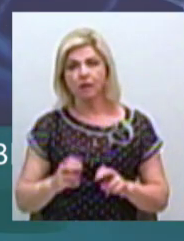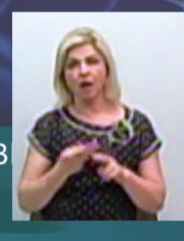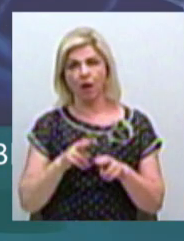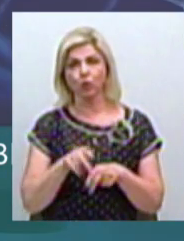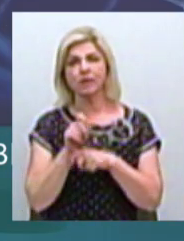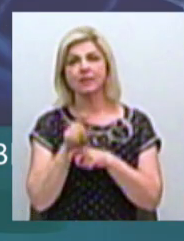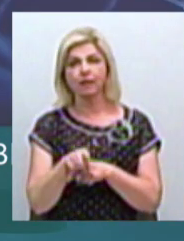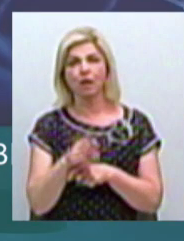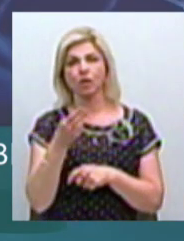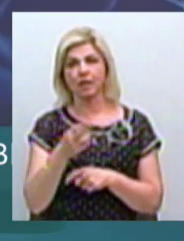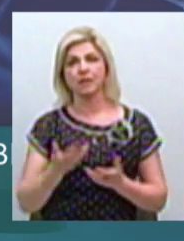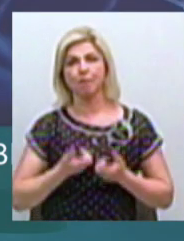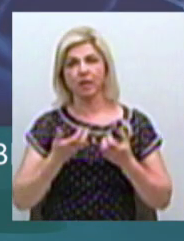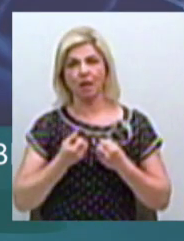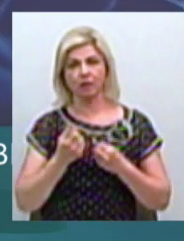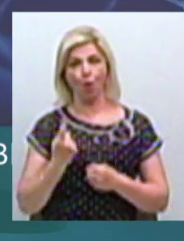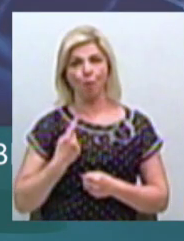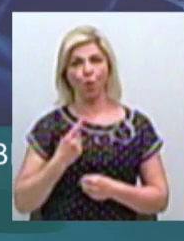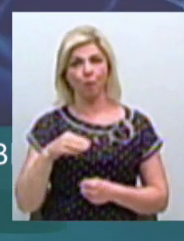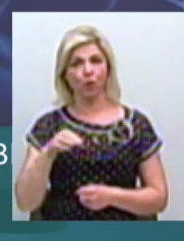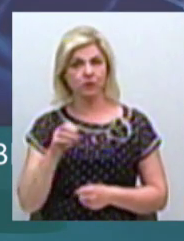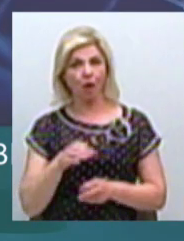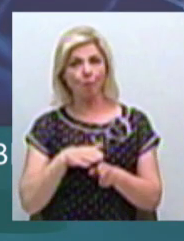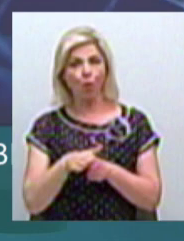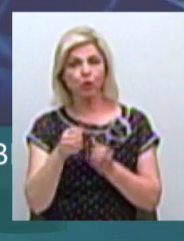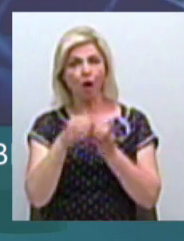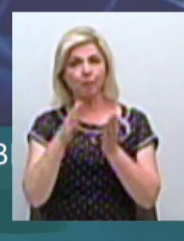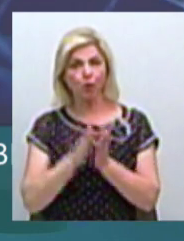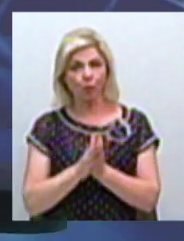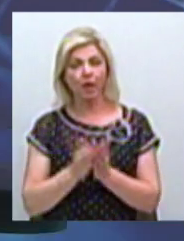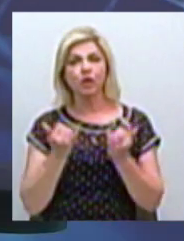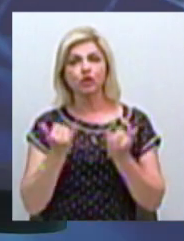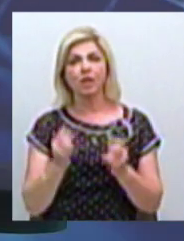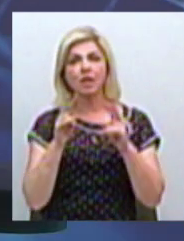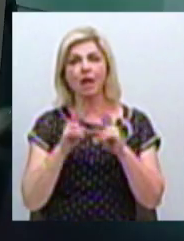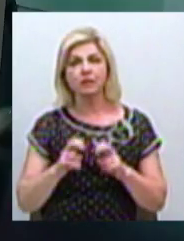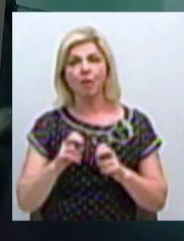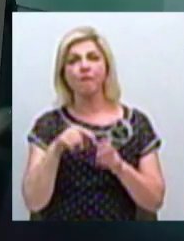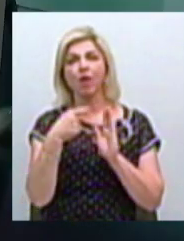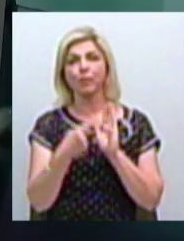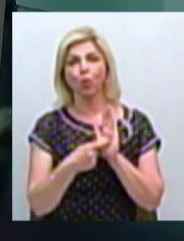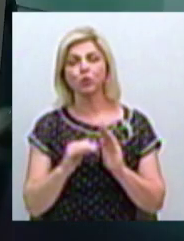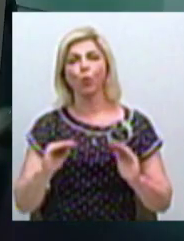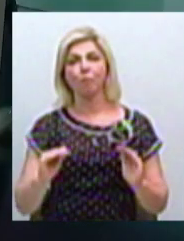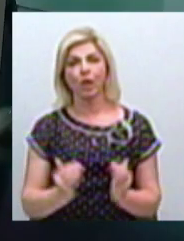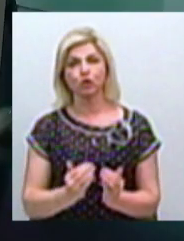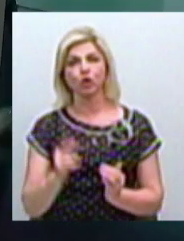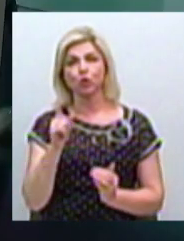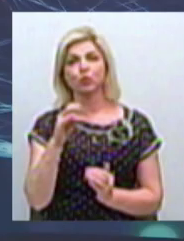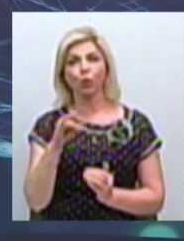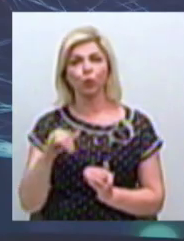задача для спасательного поста, то есть в полном объеме. Мы сейчас рассматриваем вопрос уменьшить